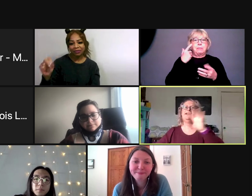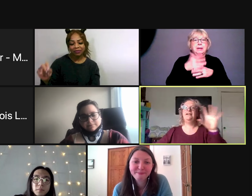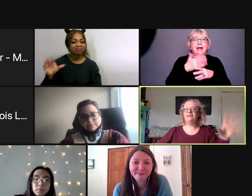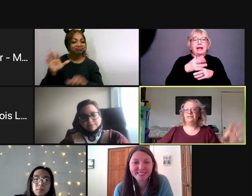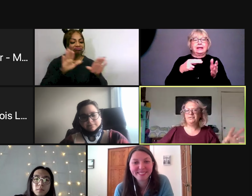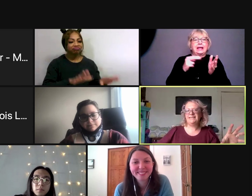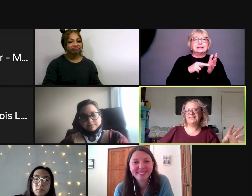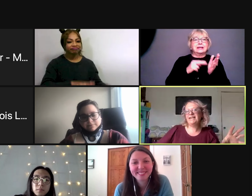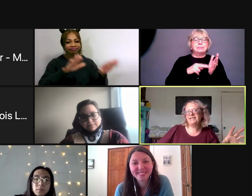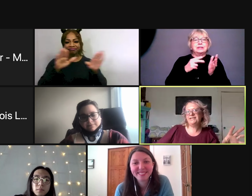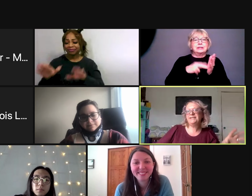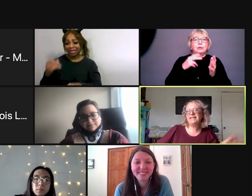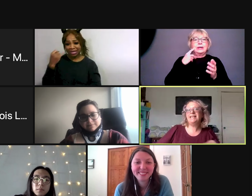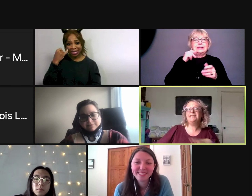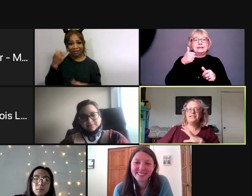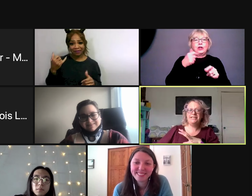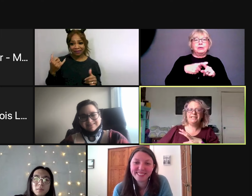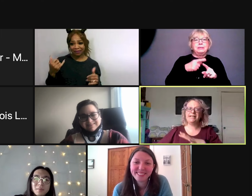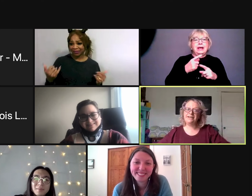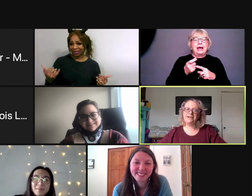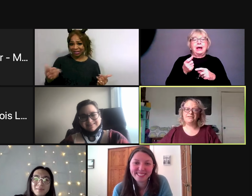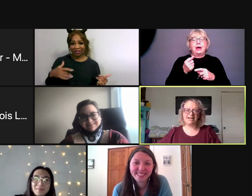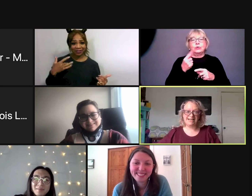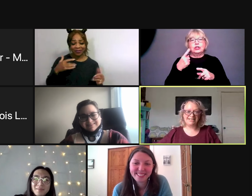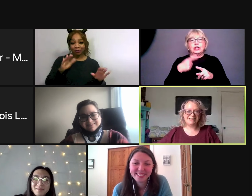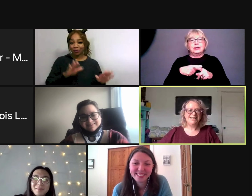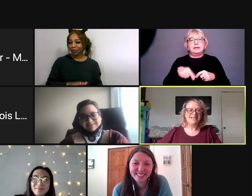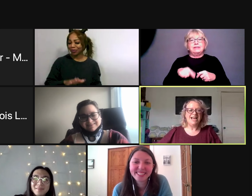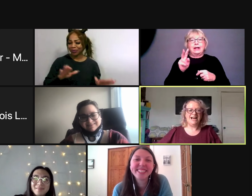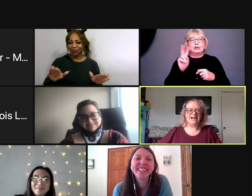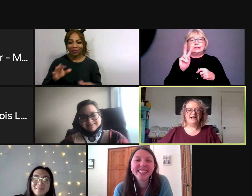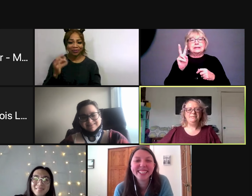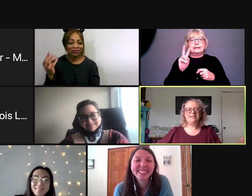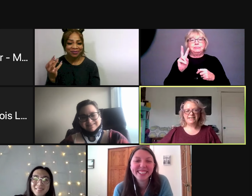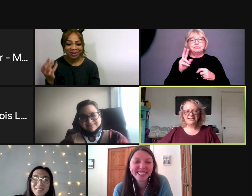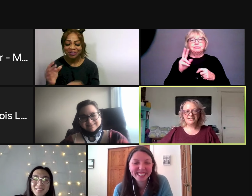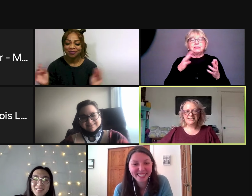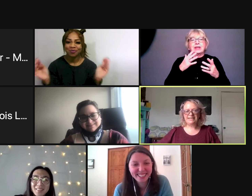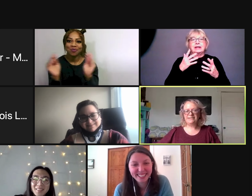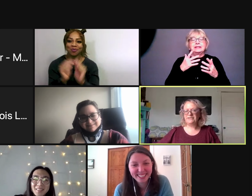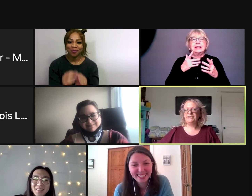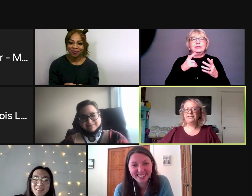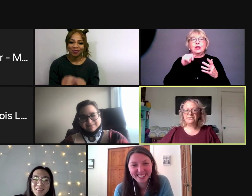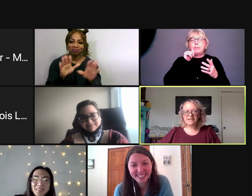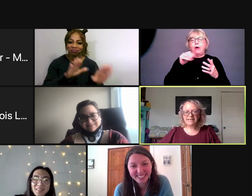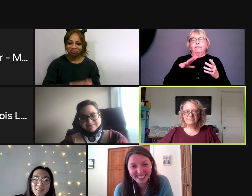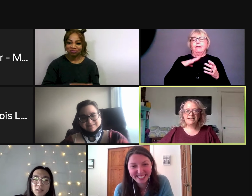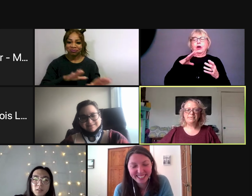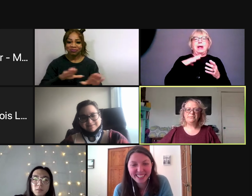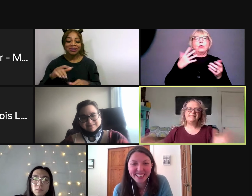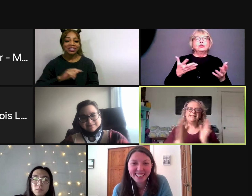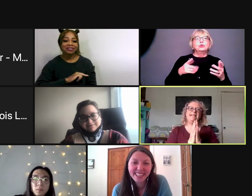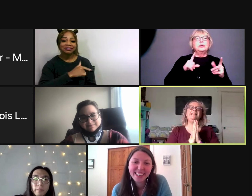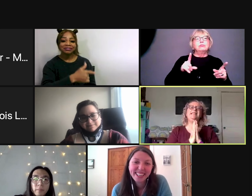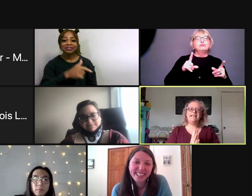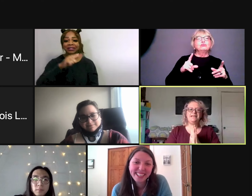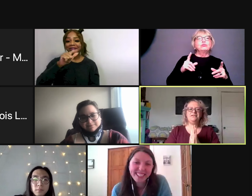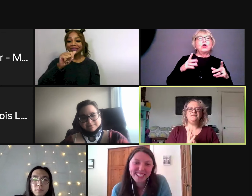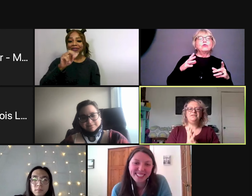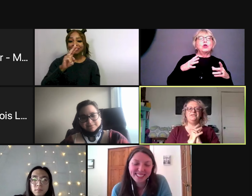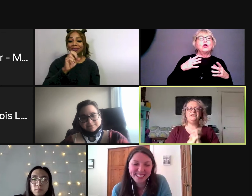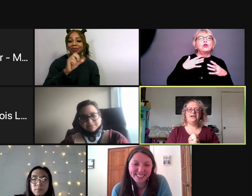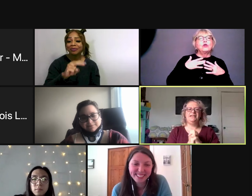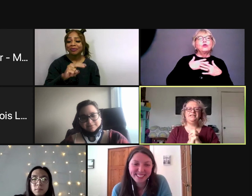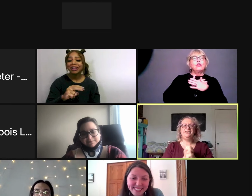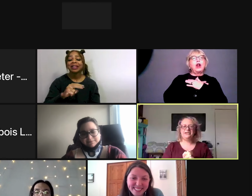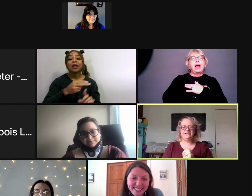10h30 à 11h30 je crois alors c'est très informel vous pensez qu'aujourd'hui c'était relax attendez-vous à ce que